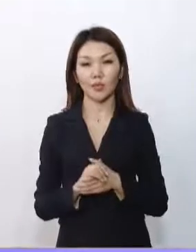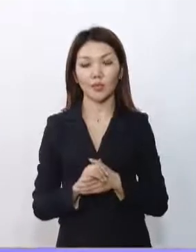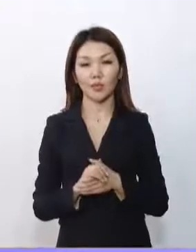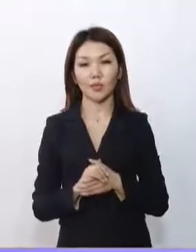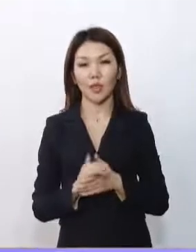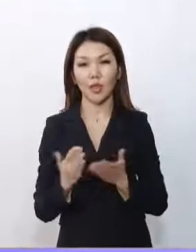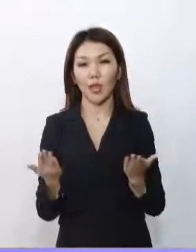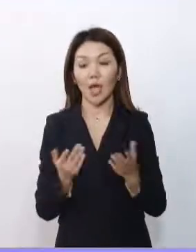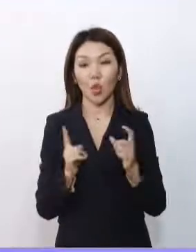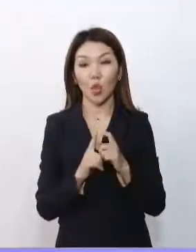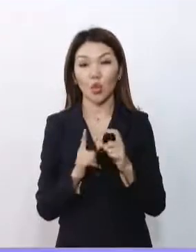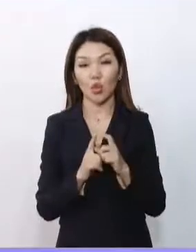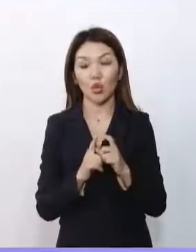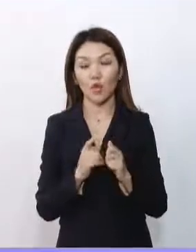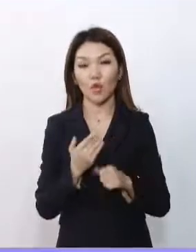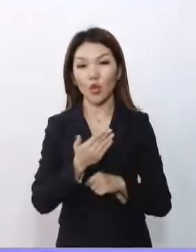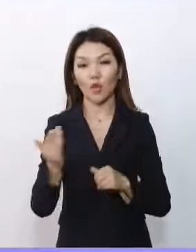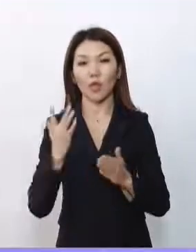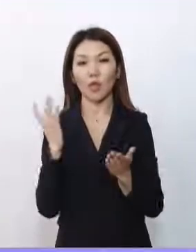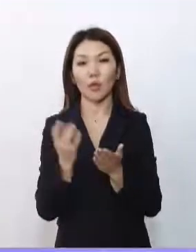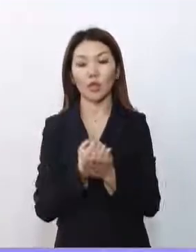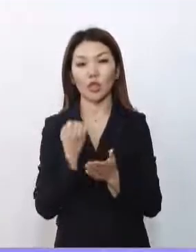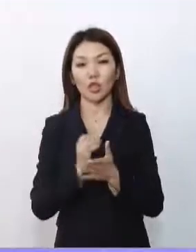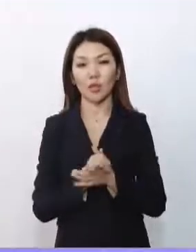какое слово у вас получилось